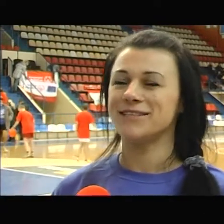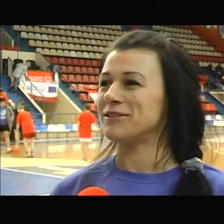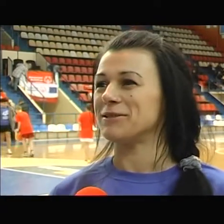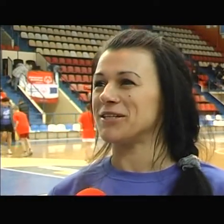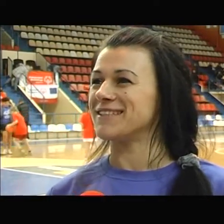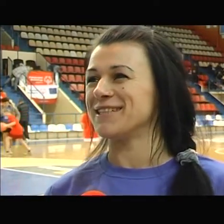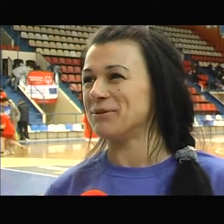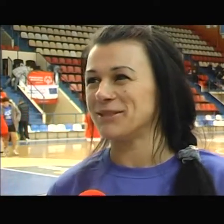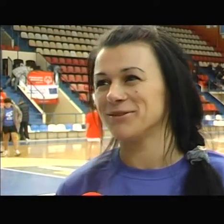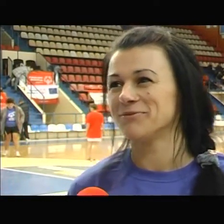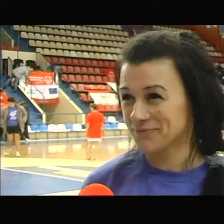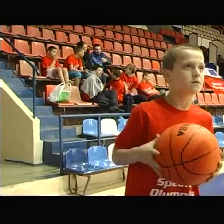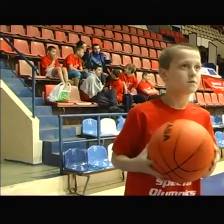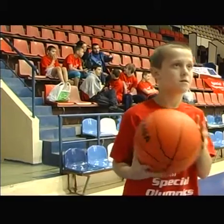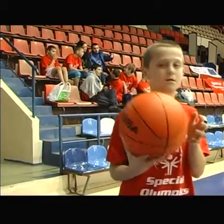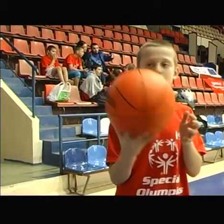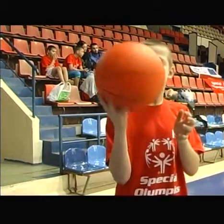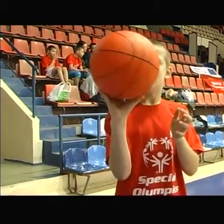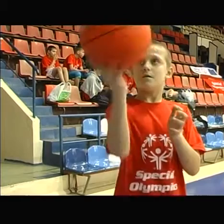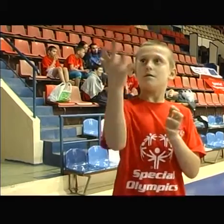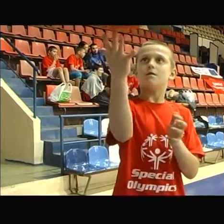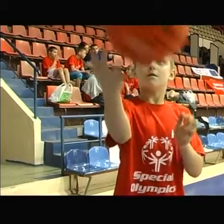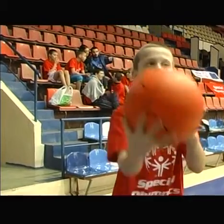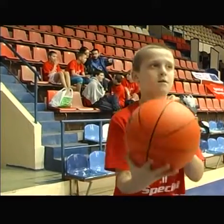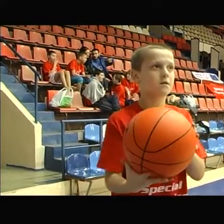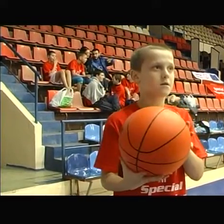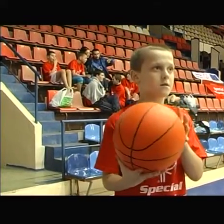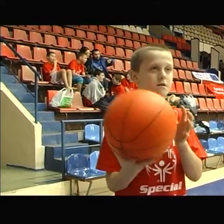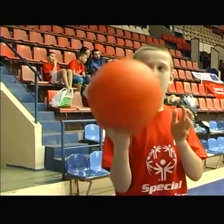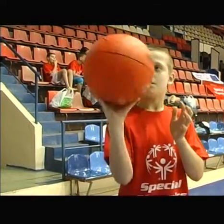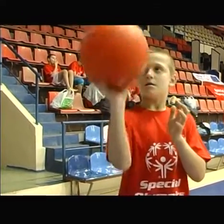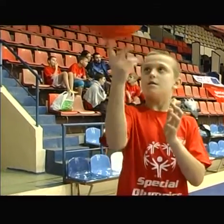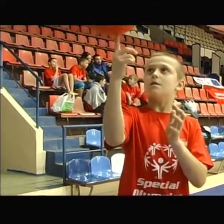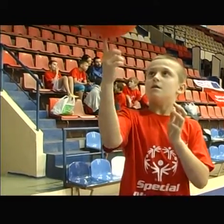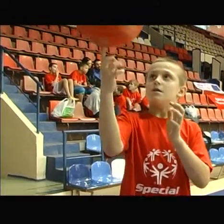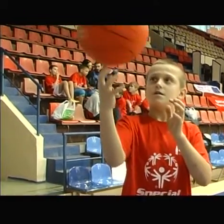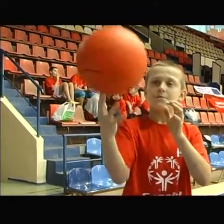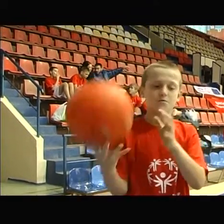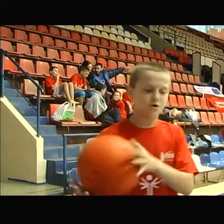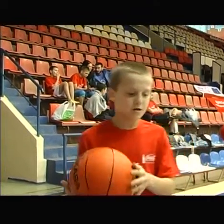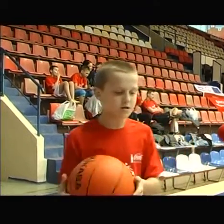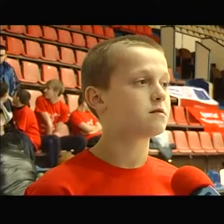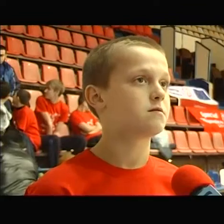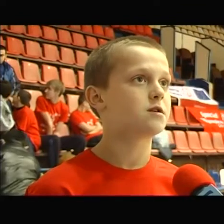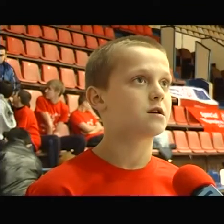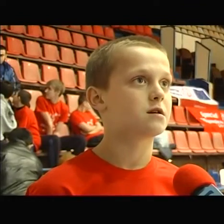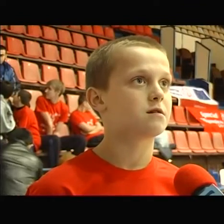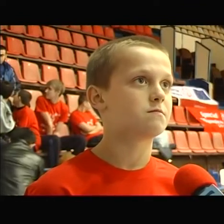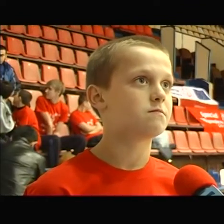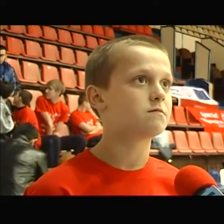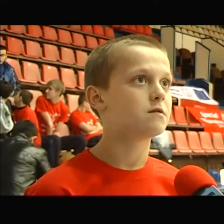нас есть все шансы на победу. Олександр лише кілька місяців займається баскетболом, але за свою швидкість, влучні китки